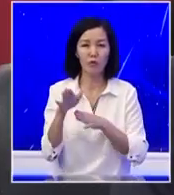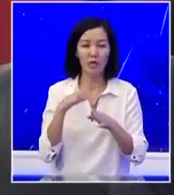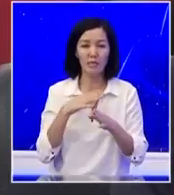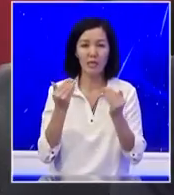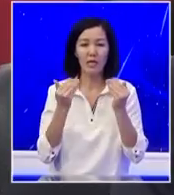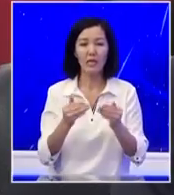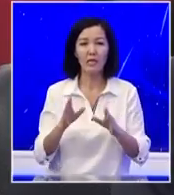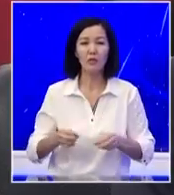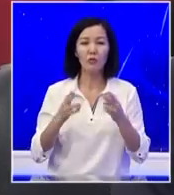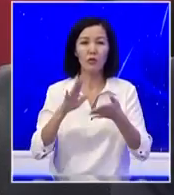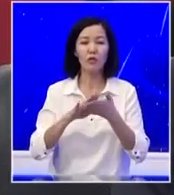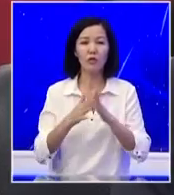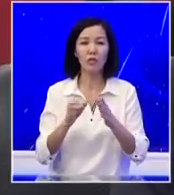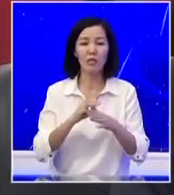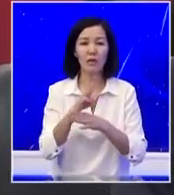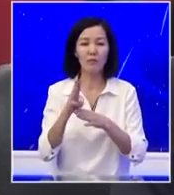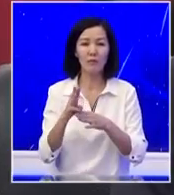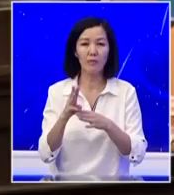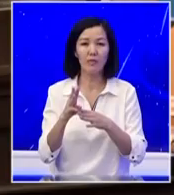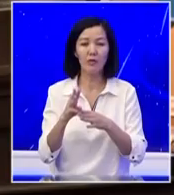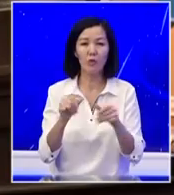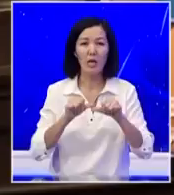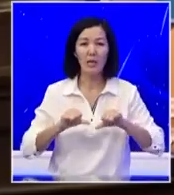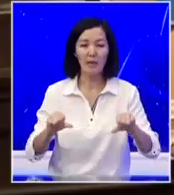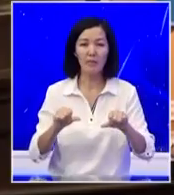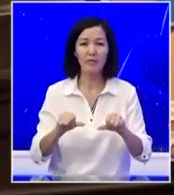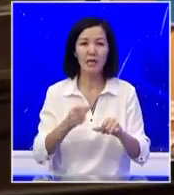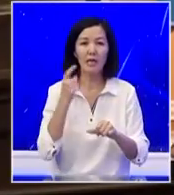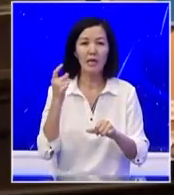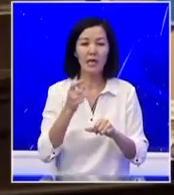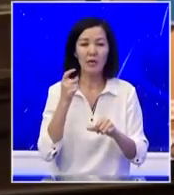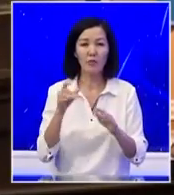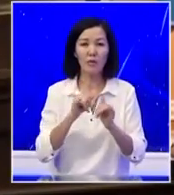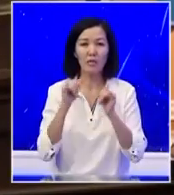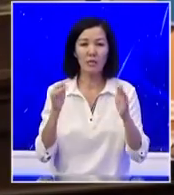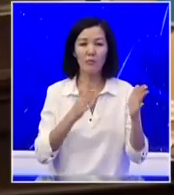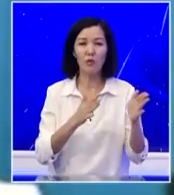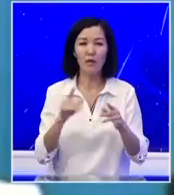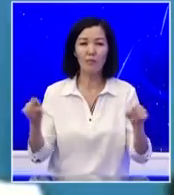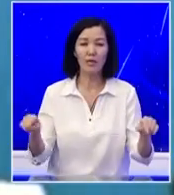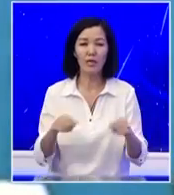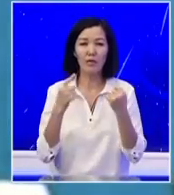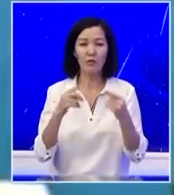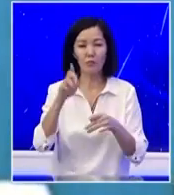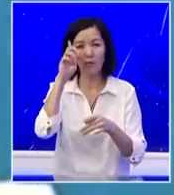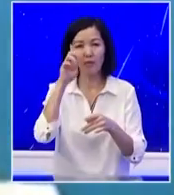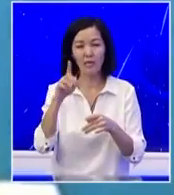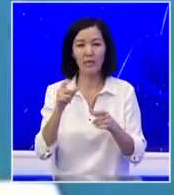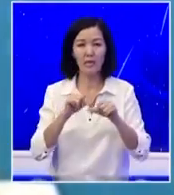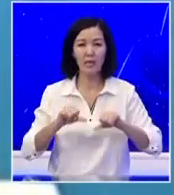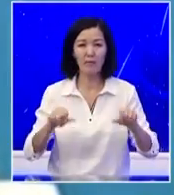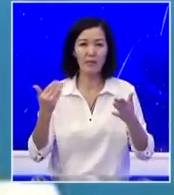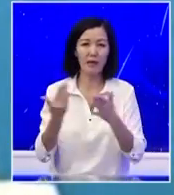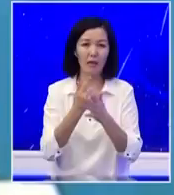Енді төтенше жағдай режимін қамтамасыз ету жөніндегі комиссия экономикалық өсімді қалпына келтіру жөніндегі мемлекеттік комиссия болып